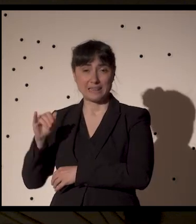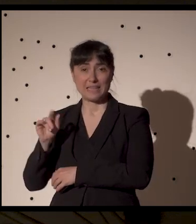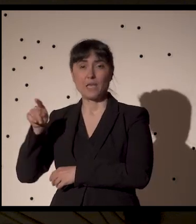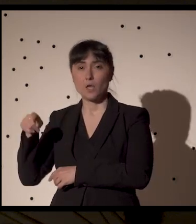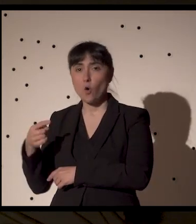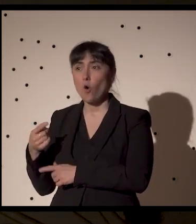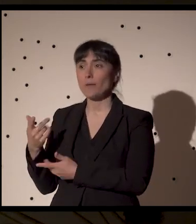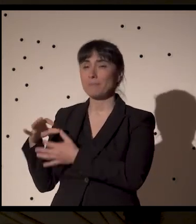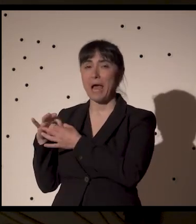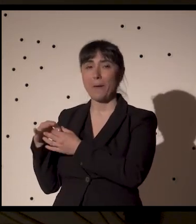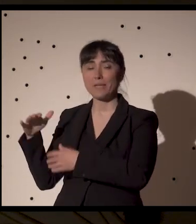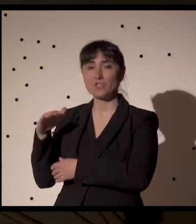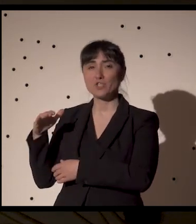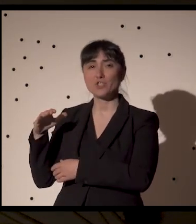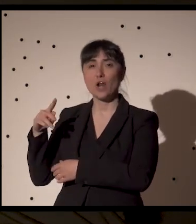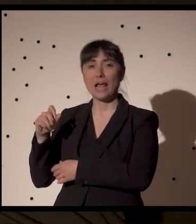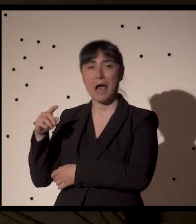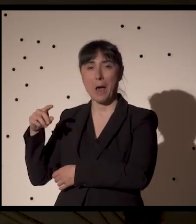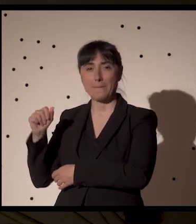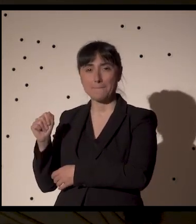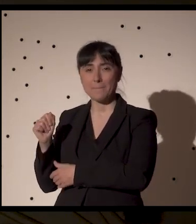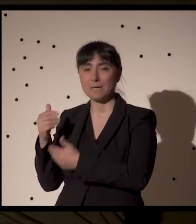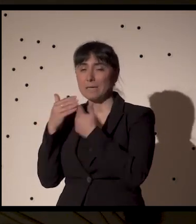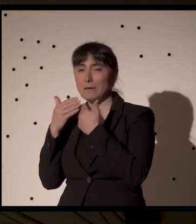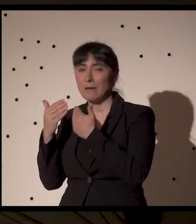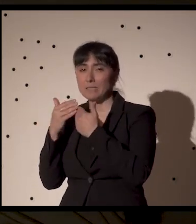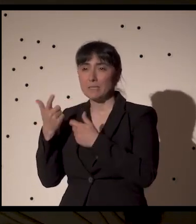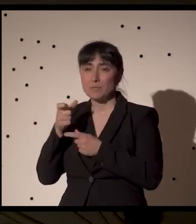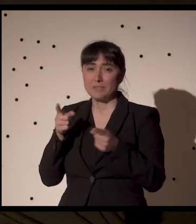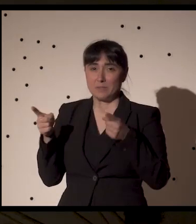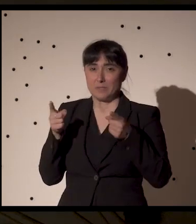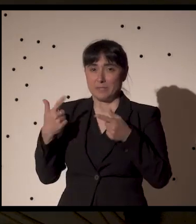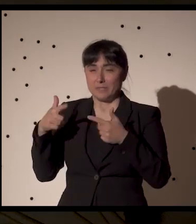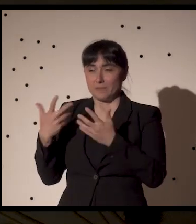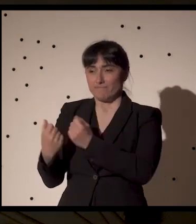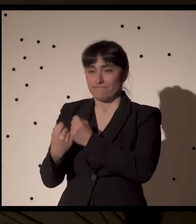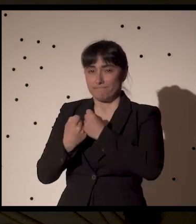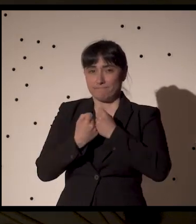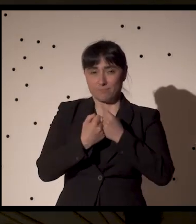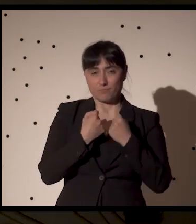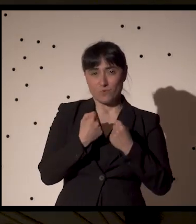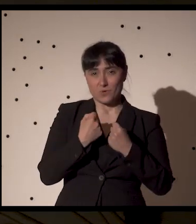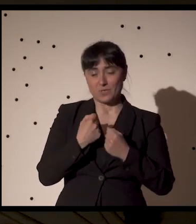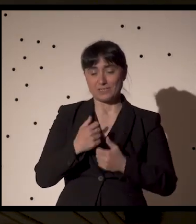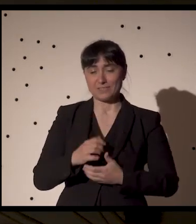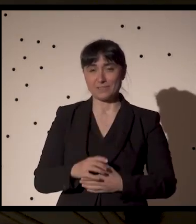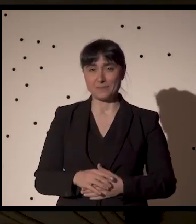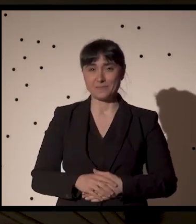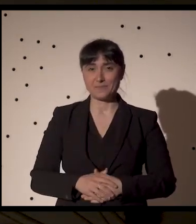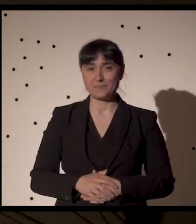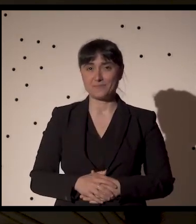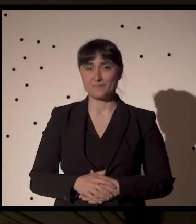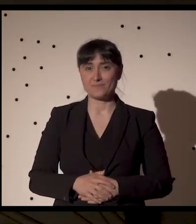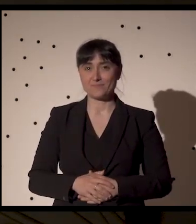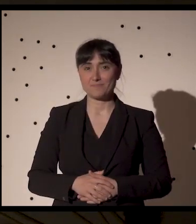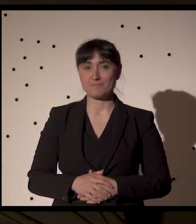vicinanza in questa stagione e poi abbiamo un altro ritorno molto atteso per il pubblico del